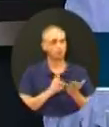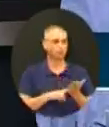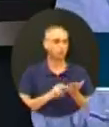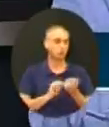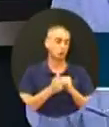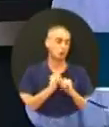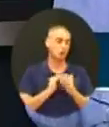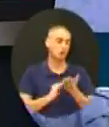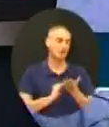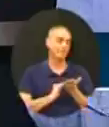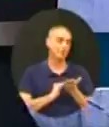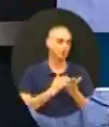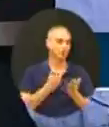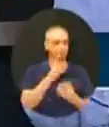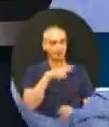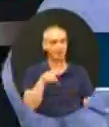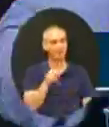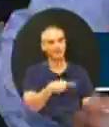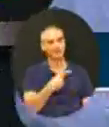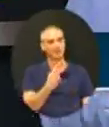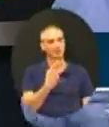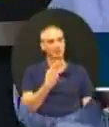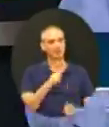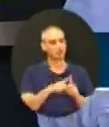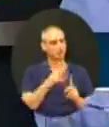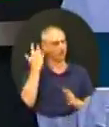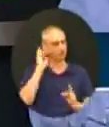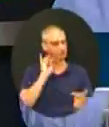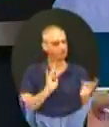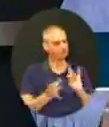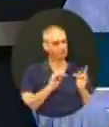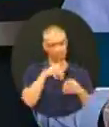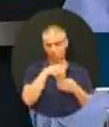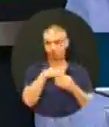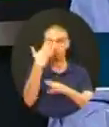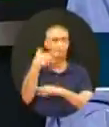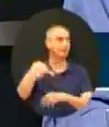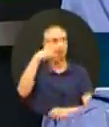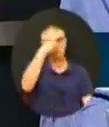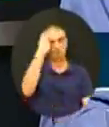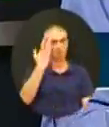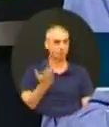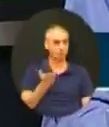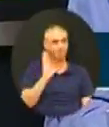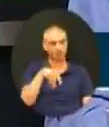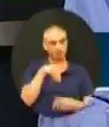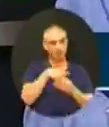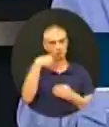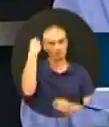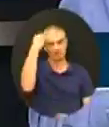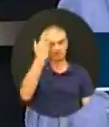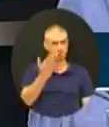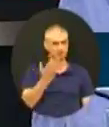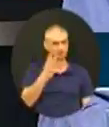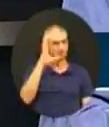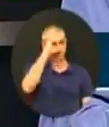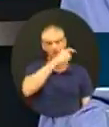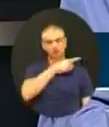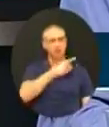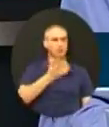או לפחות לבטל אנטגוניזם שהיה גם בקרב מדינות ערביות וגם בקרב הפלסטינים לאג'נדה